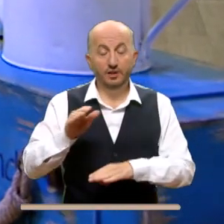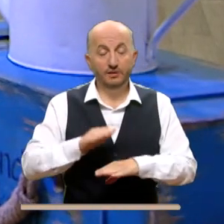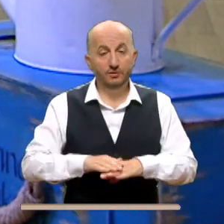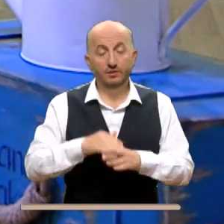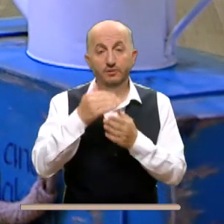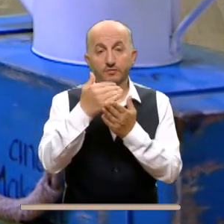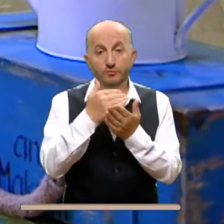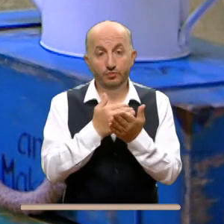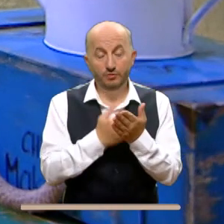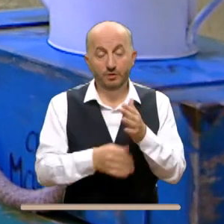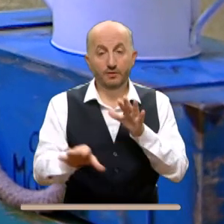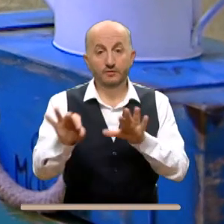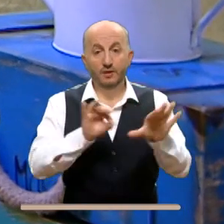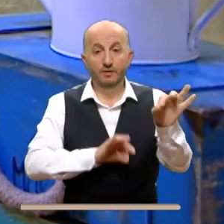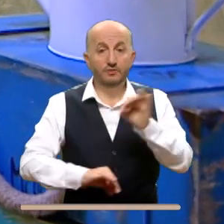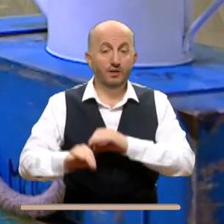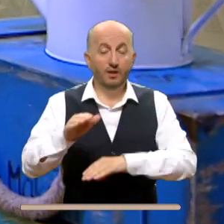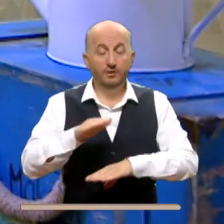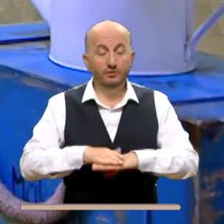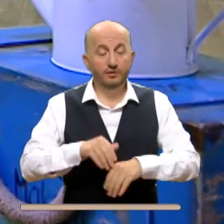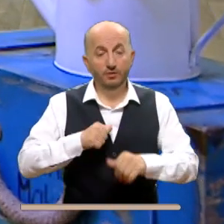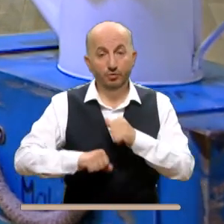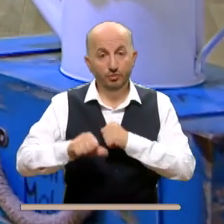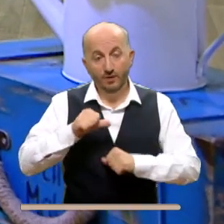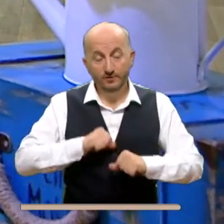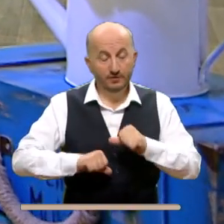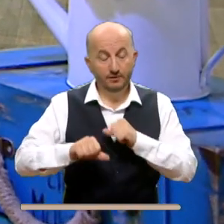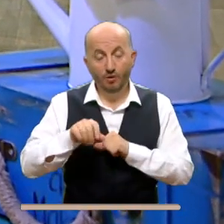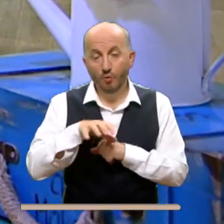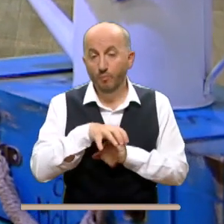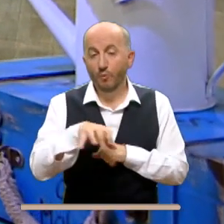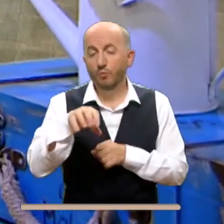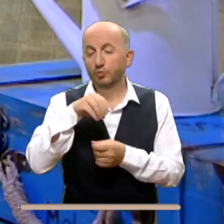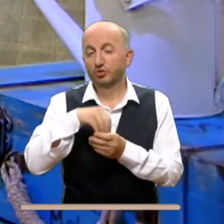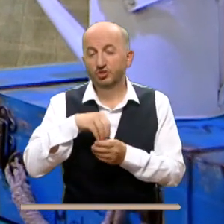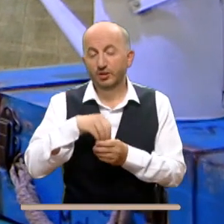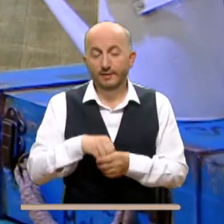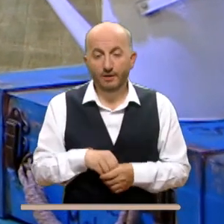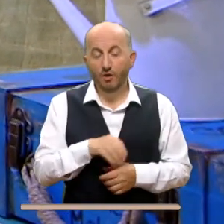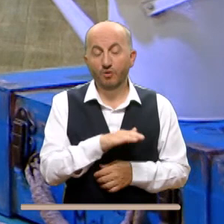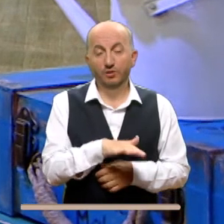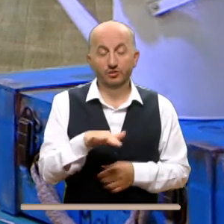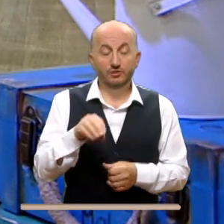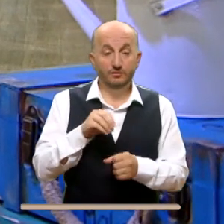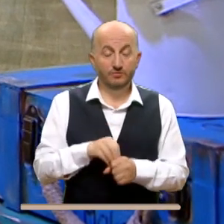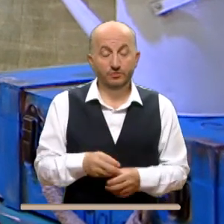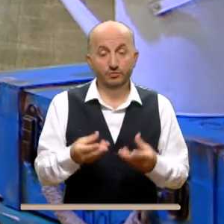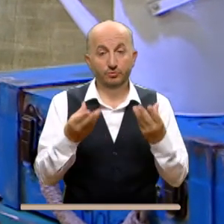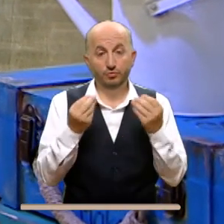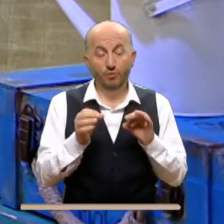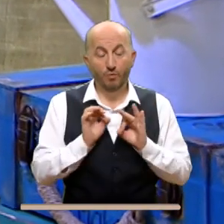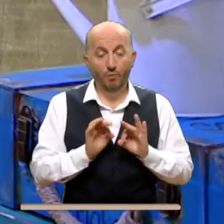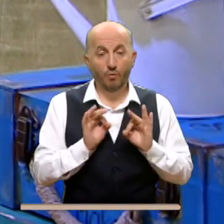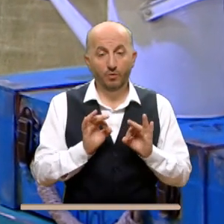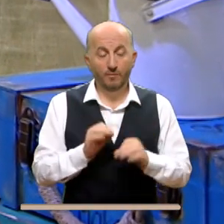program, tercih edecekleri üniversite, üniversitede o bölümün yapısı öğrencilerimiz açısından çok önem